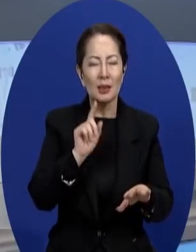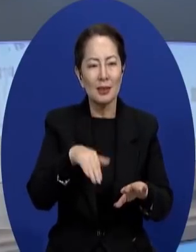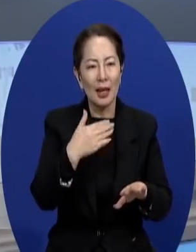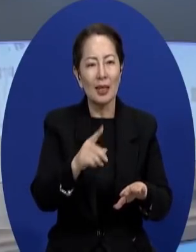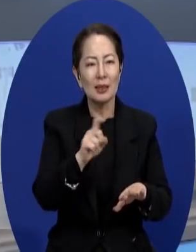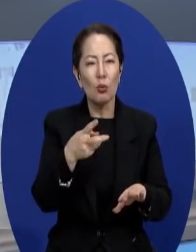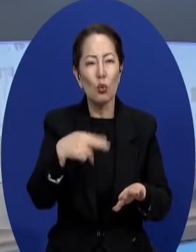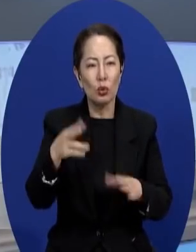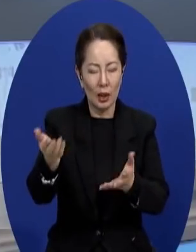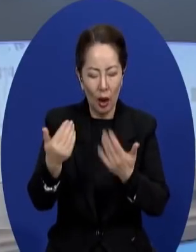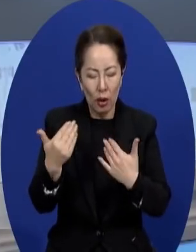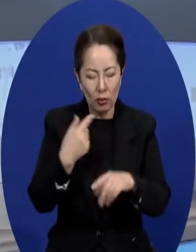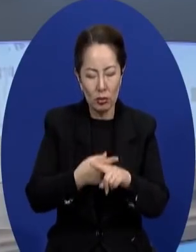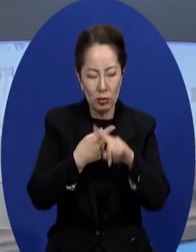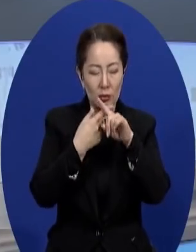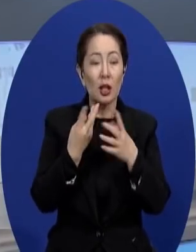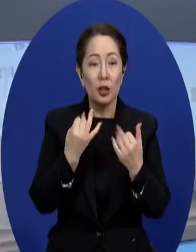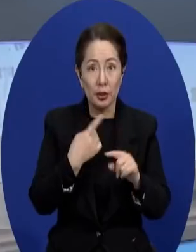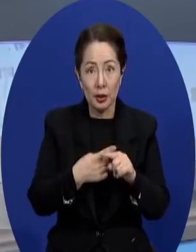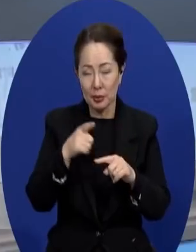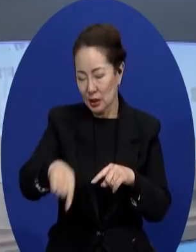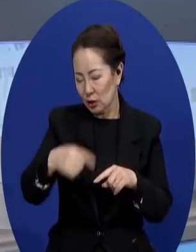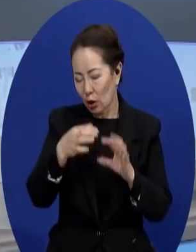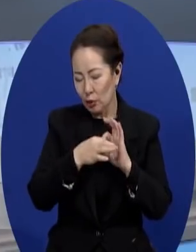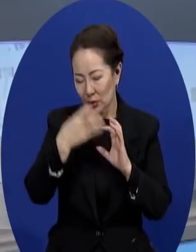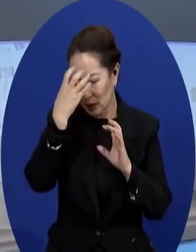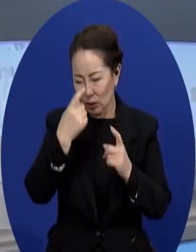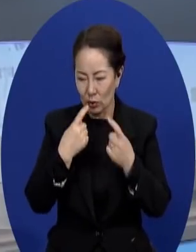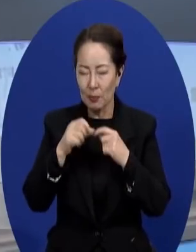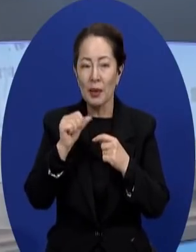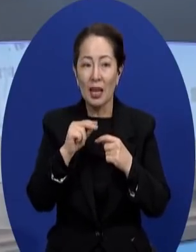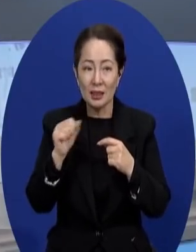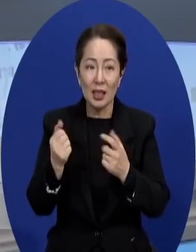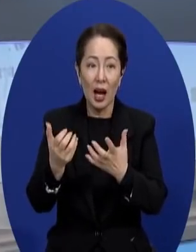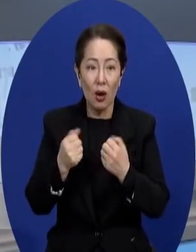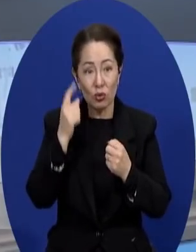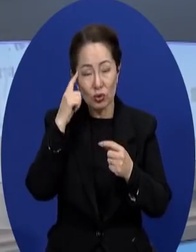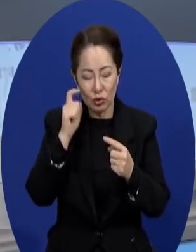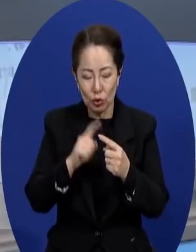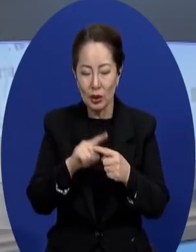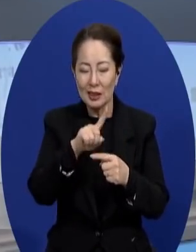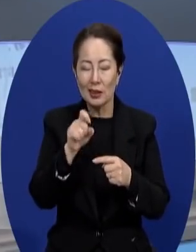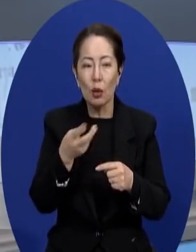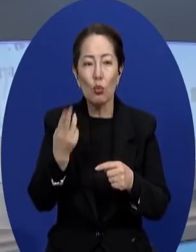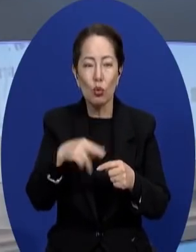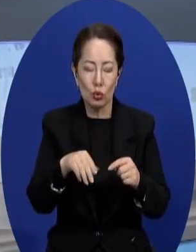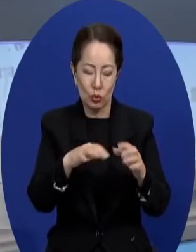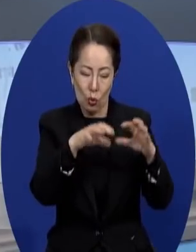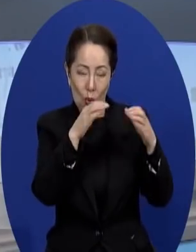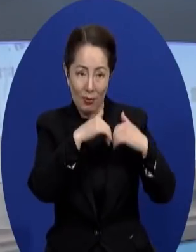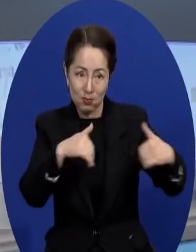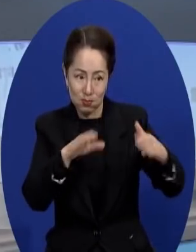авах тоо хэмжээг нэмж ажиллана. Энэ хүрээнд засгийн газрын хуралдаанаар ачаабараа татан авах зорилгоор замын үдэд хэсэгчилсэн байдлаар онцгой дэглэм